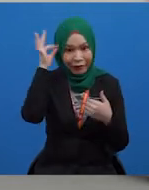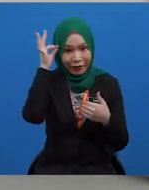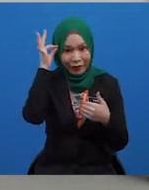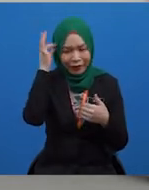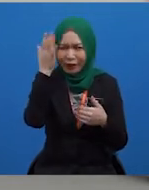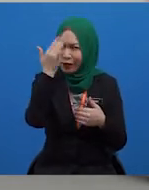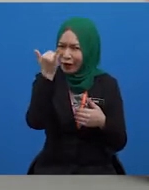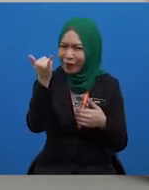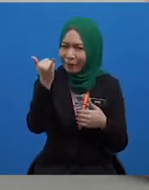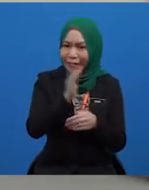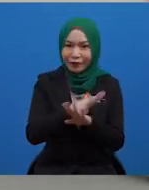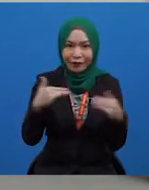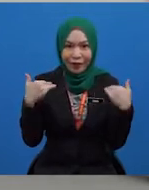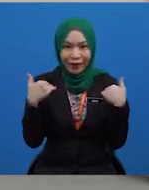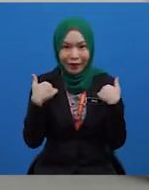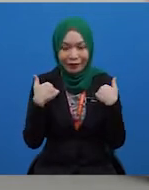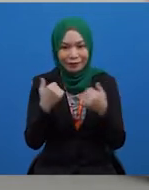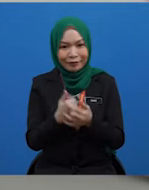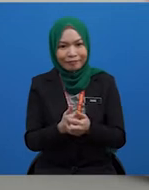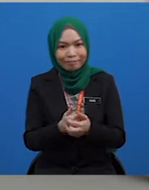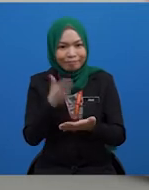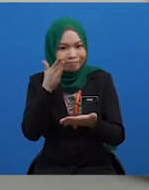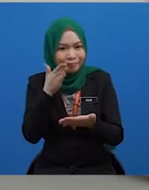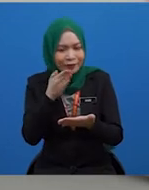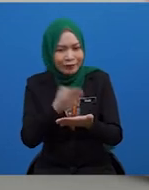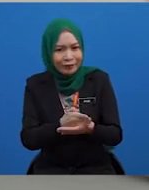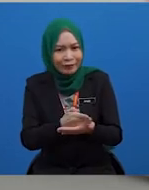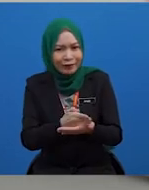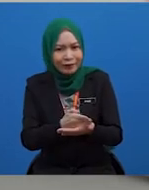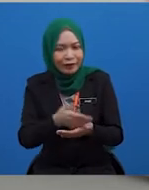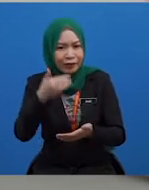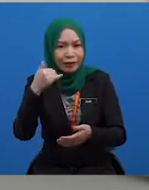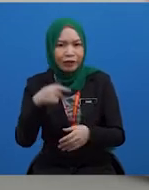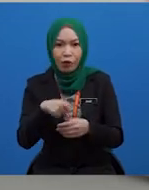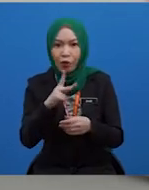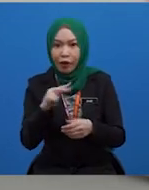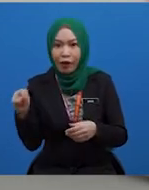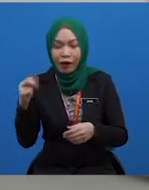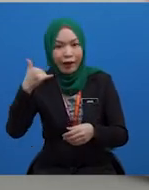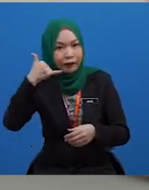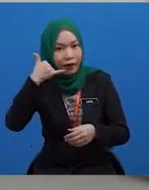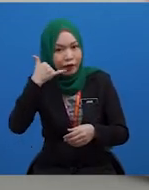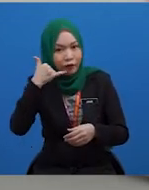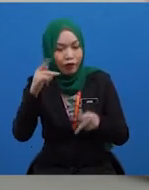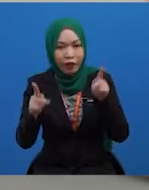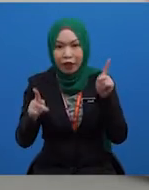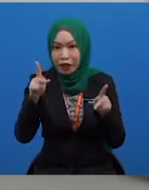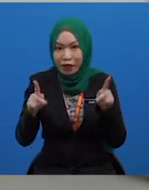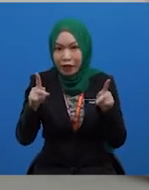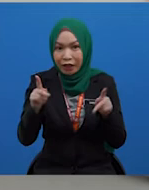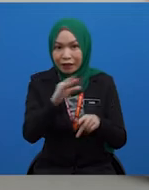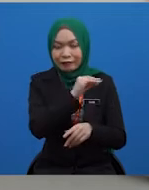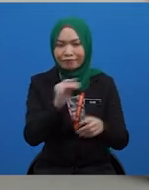ini dengan fakta khusus yang ditetapkan dalam silibus serta kaitan huraian